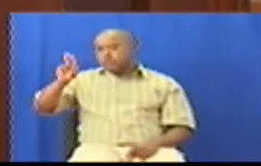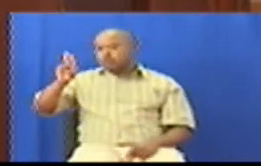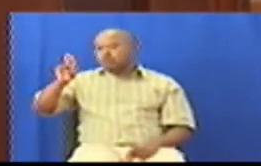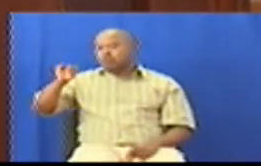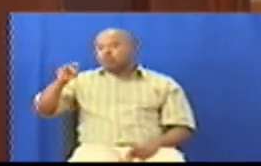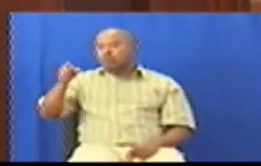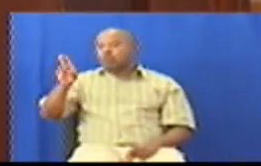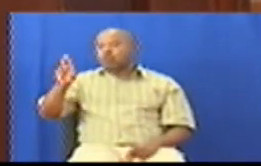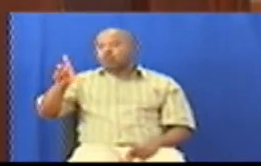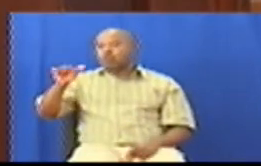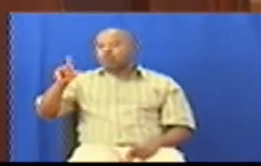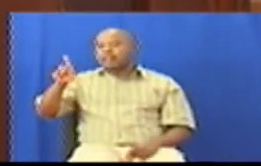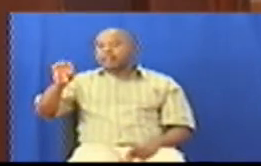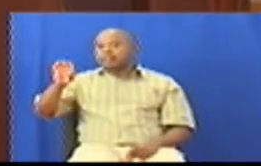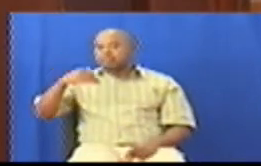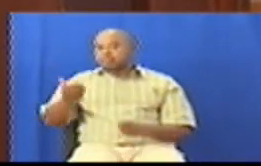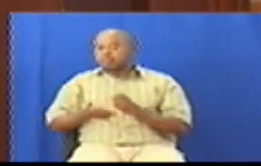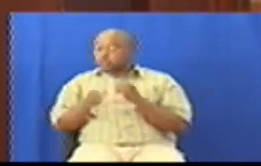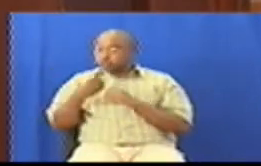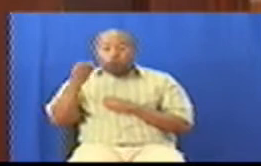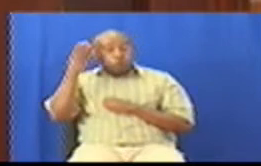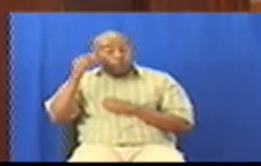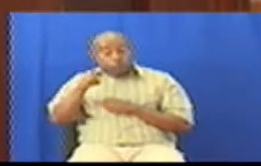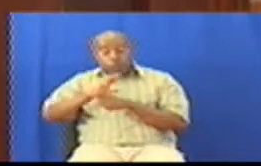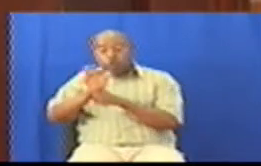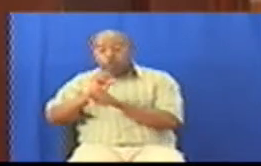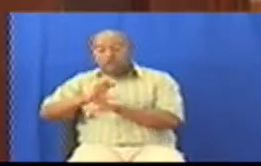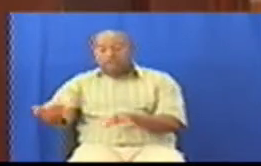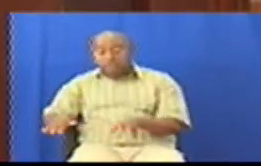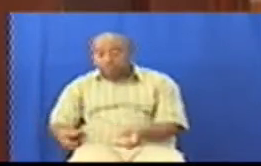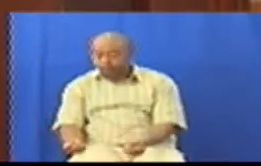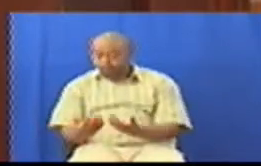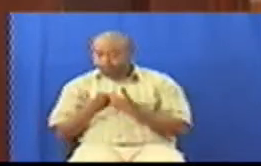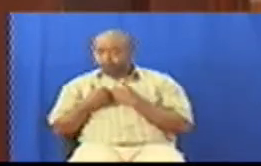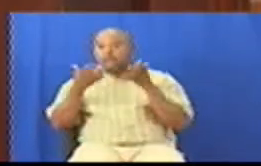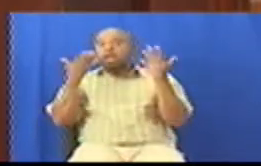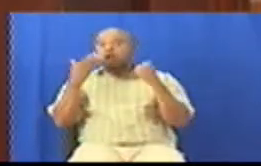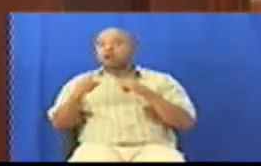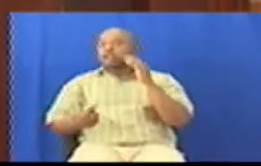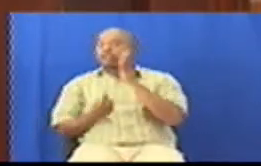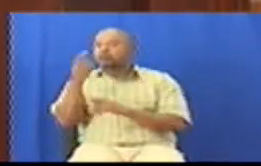Tunaambiwa kwamba ugonjwa huu unaambukizwa kwa hewa, mtu anapopiga chafya,